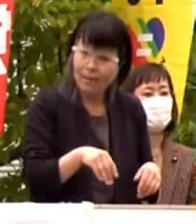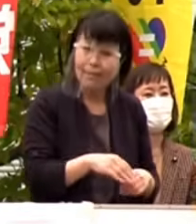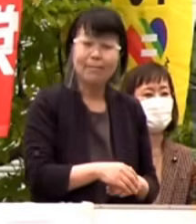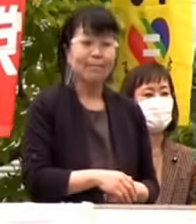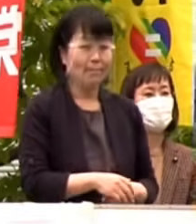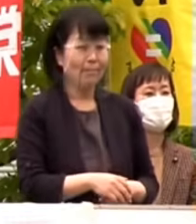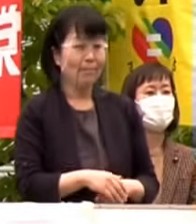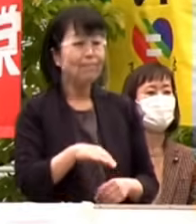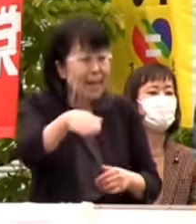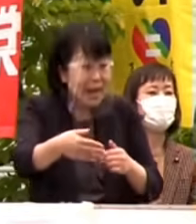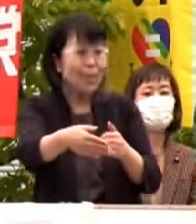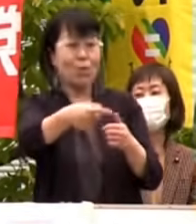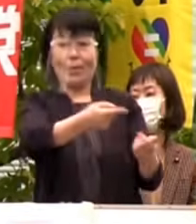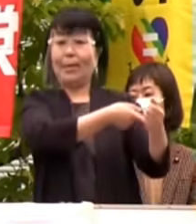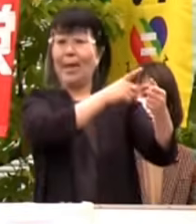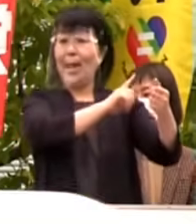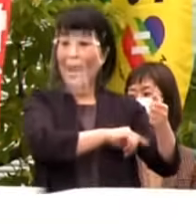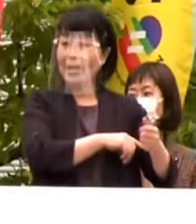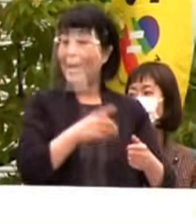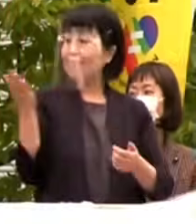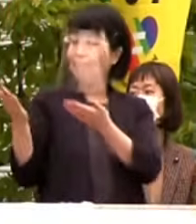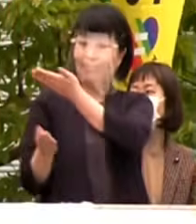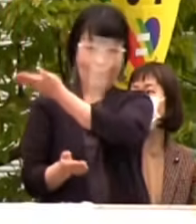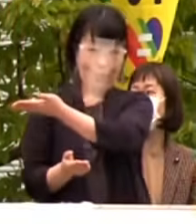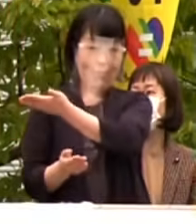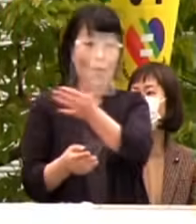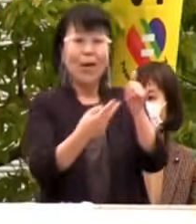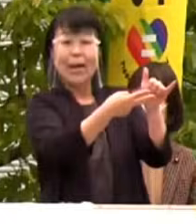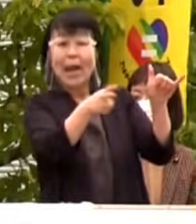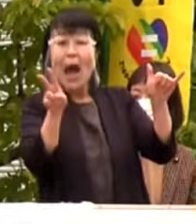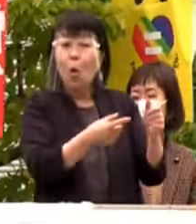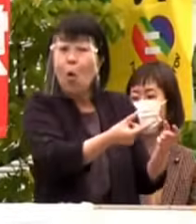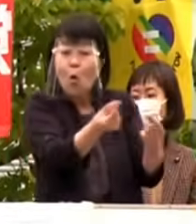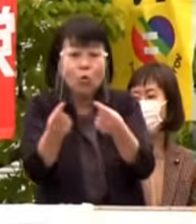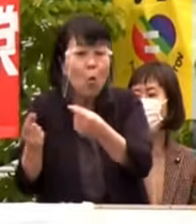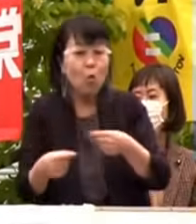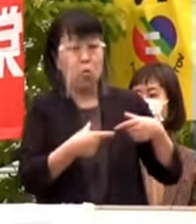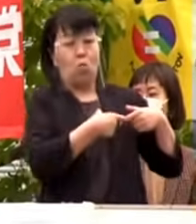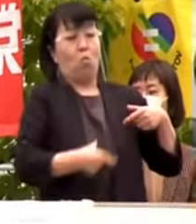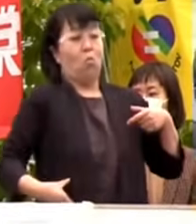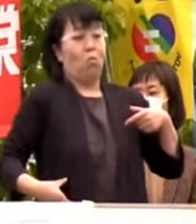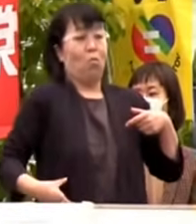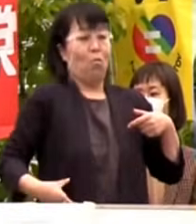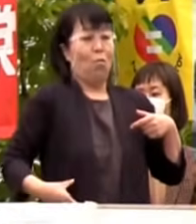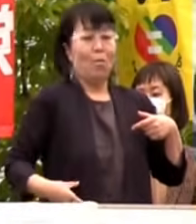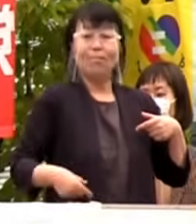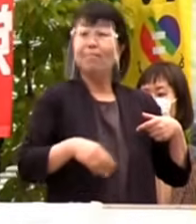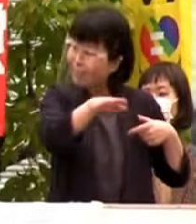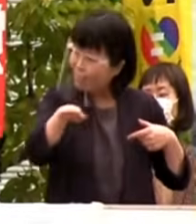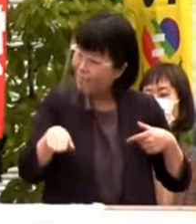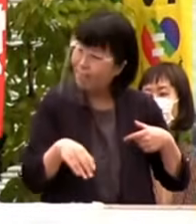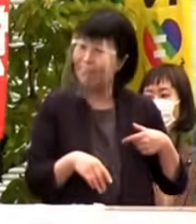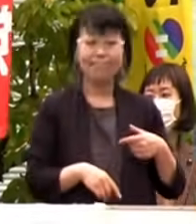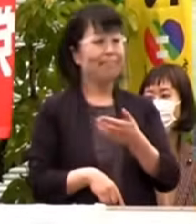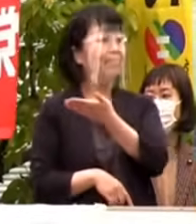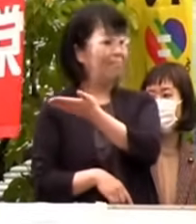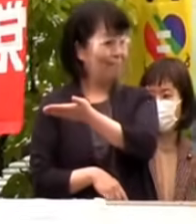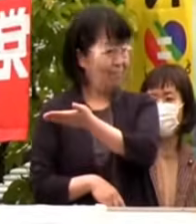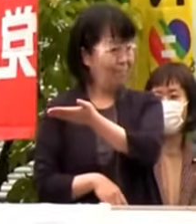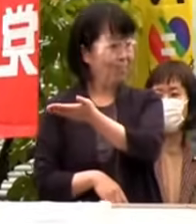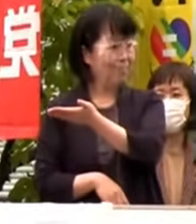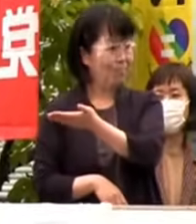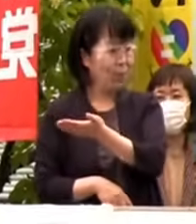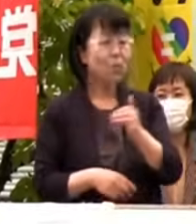池内沙織さん、野党の共同候補になっております。皆さん、ここまで来たからにはね、野党統一候